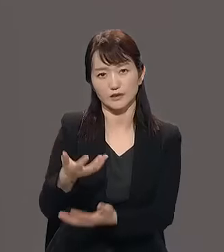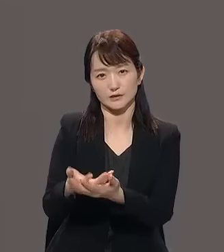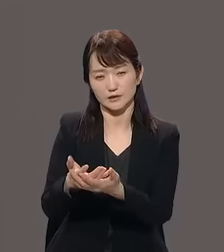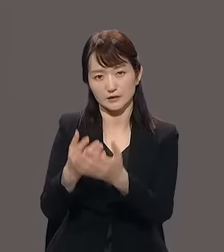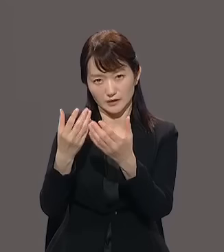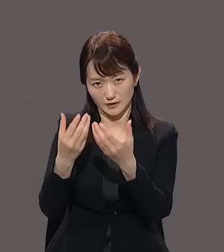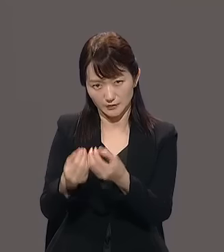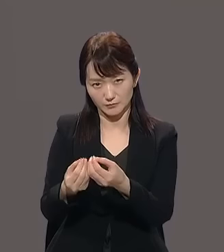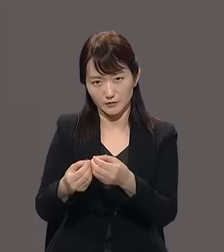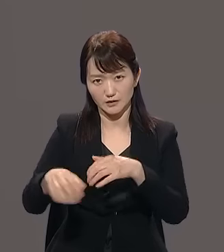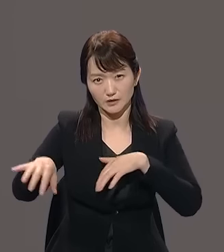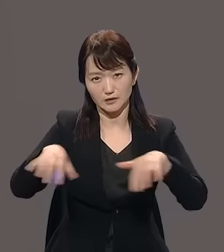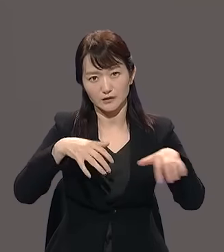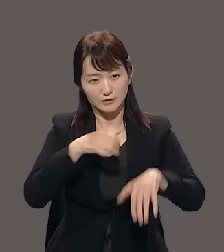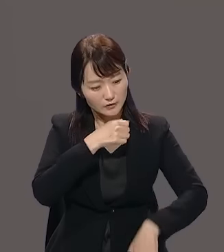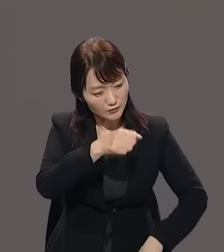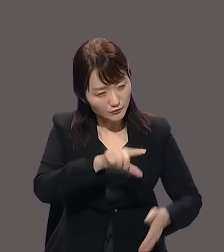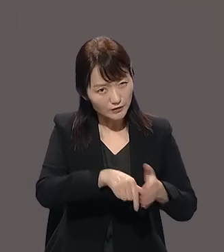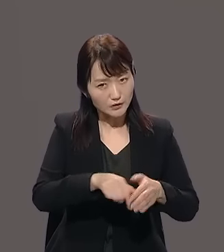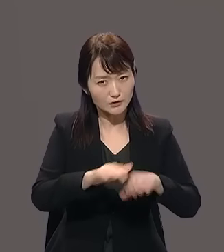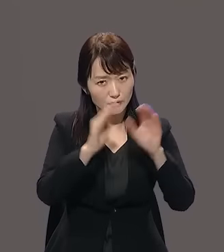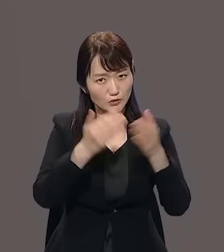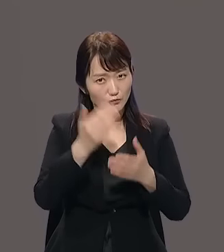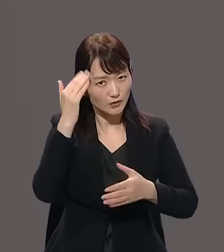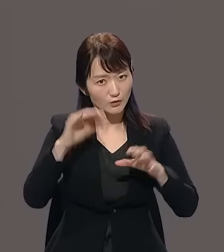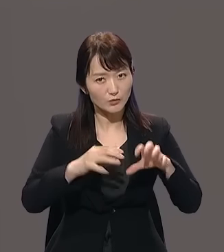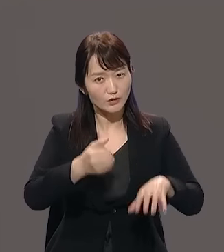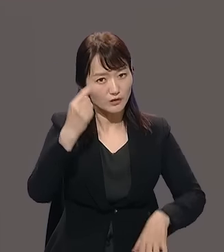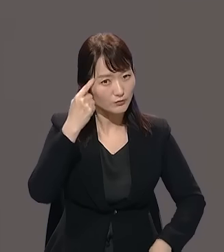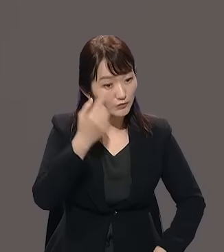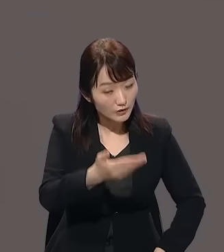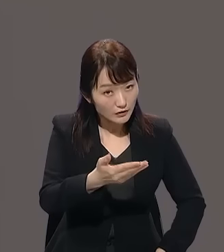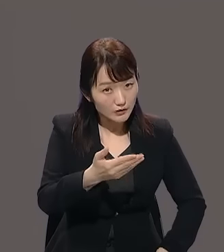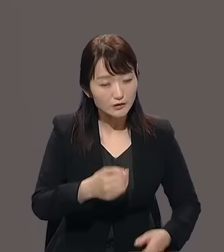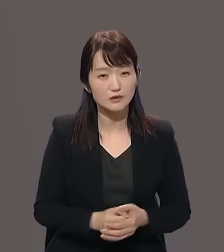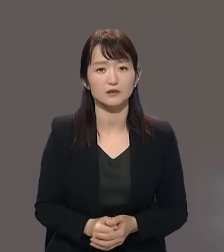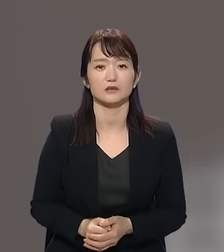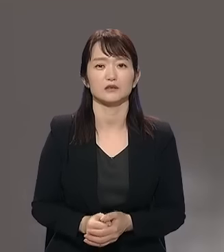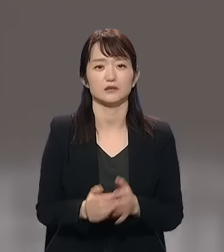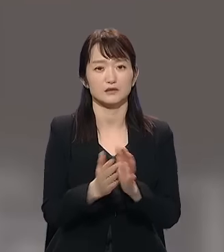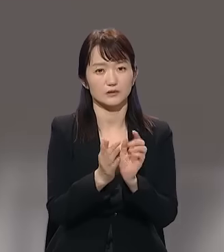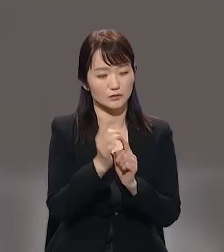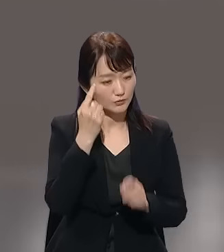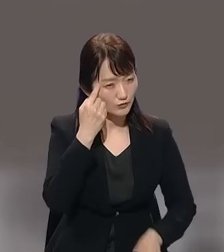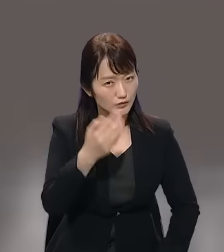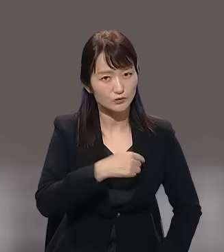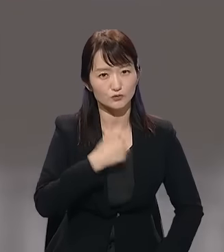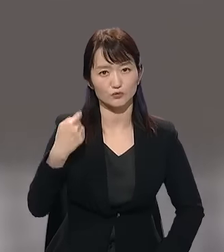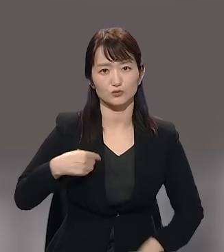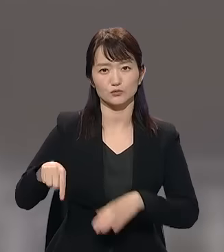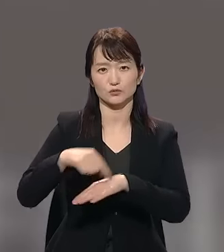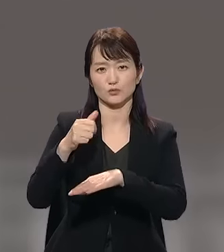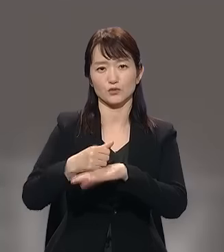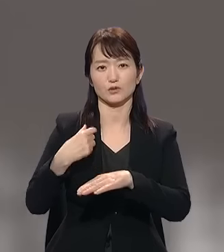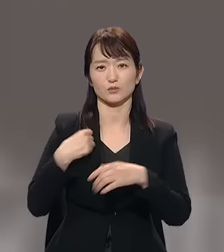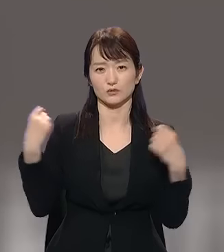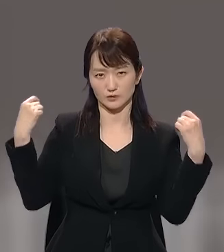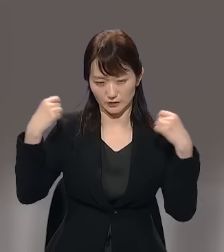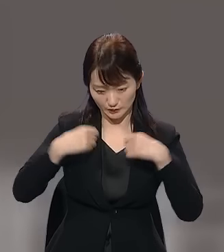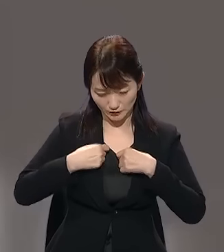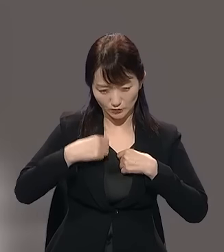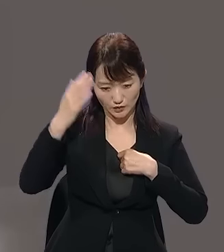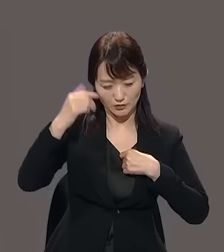인터뷰로 전부 한국의 것이라고 생각하냐고 직접 묻겠다 중국 황제의 옷을 입고 한국의 궁에 가서 시하이